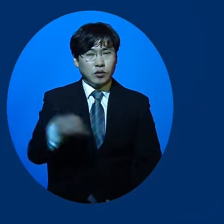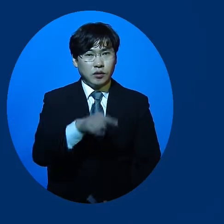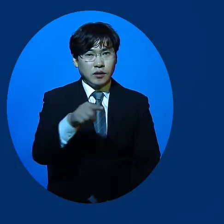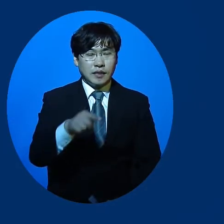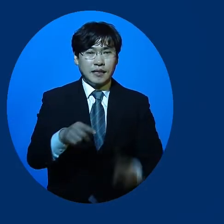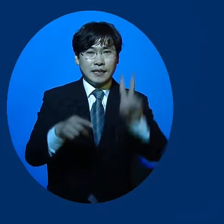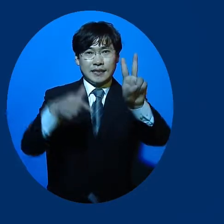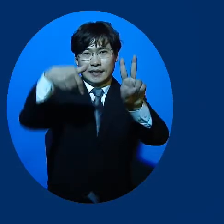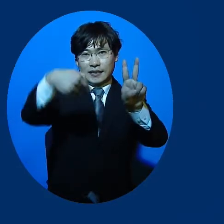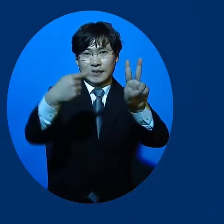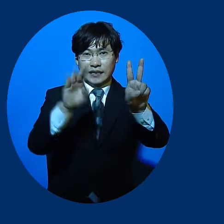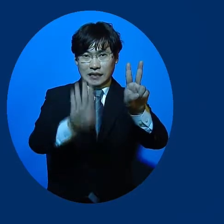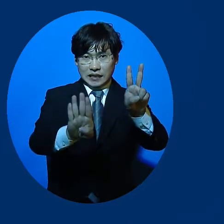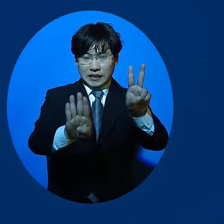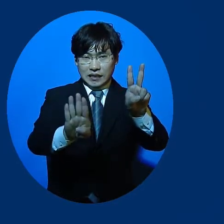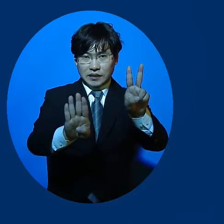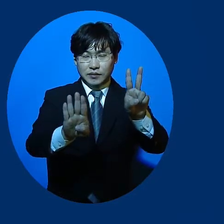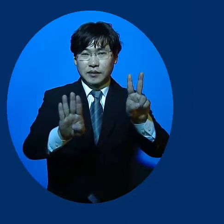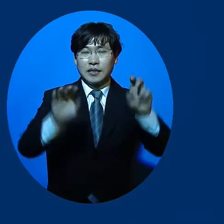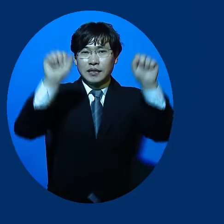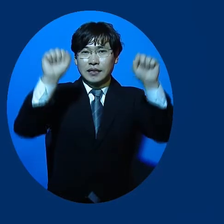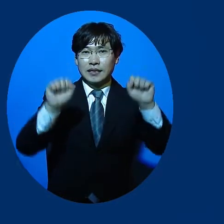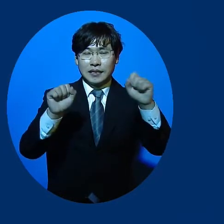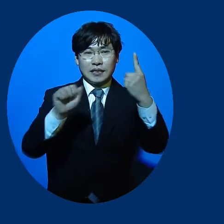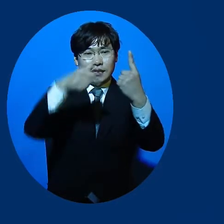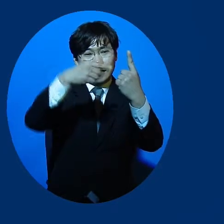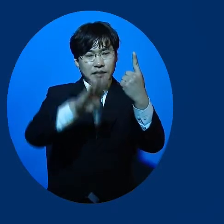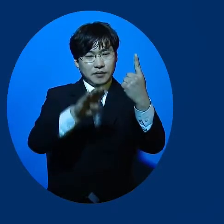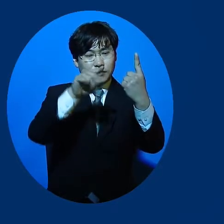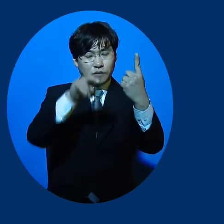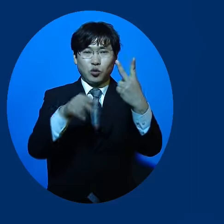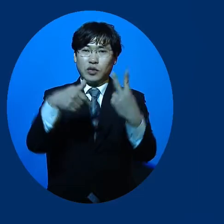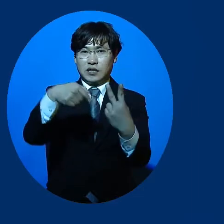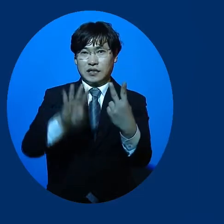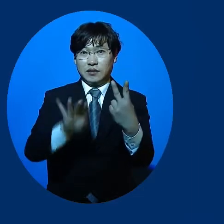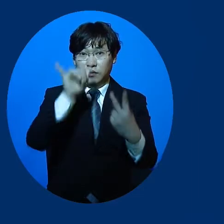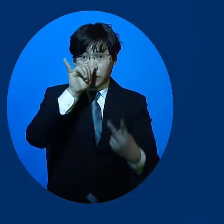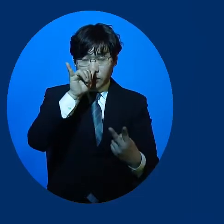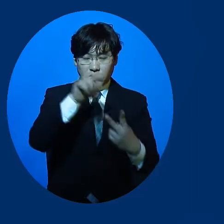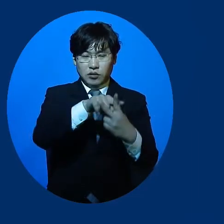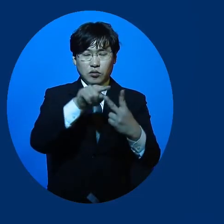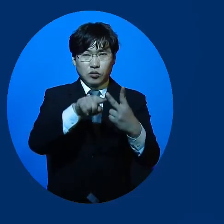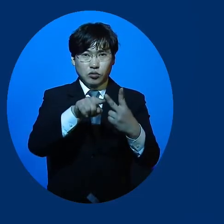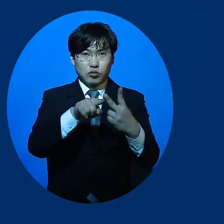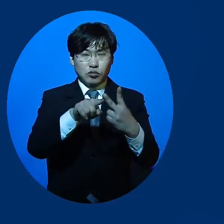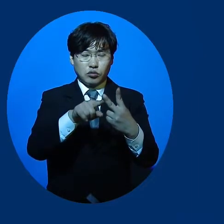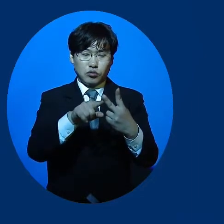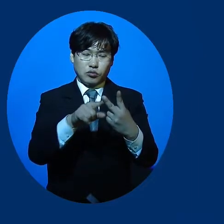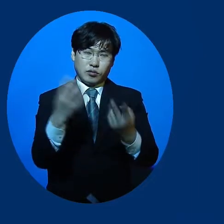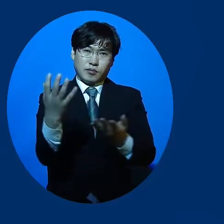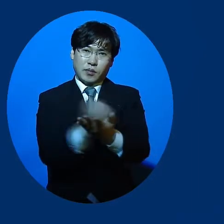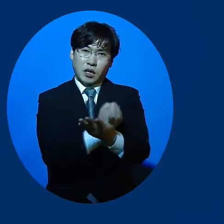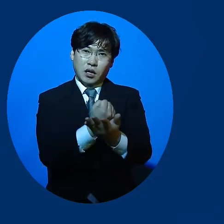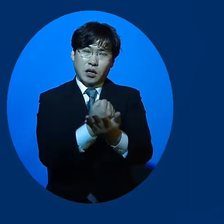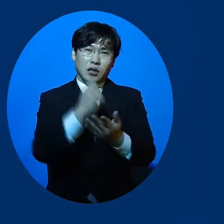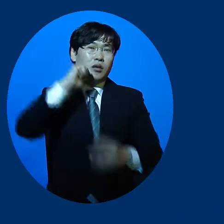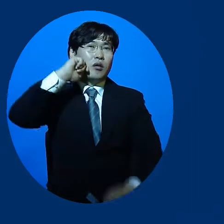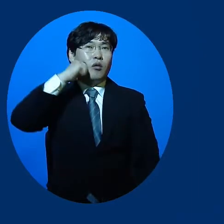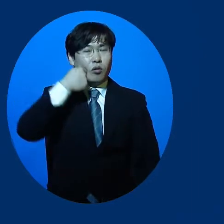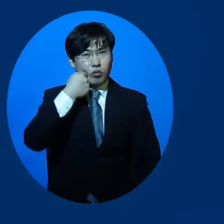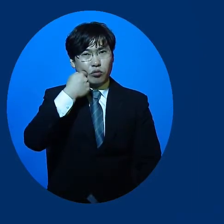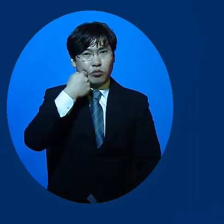2급, 1, 2급으로 나눠져 있는데 2급 생활체육 지도자 자격증을